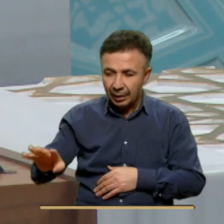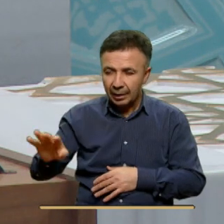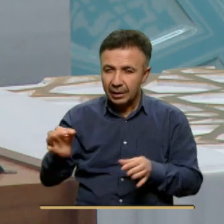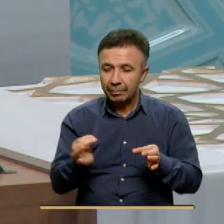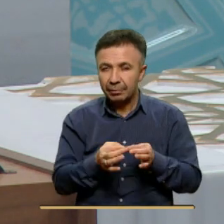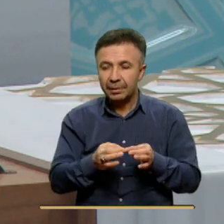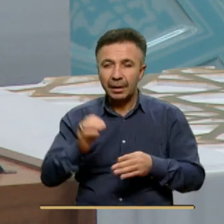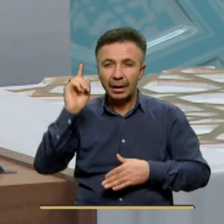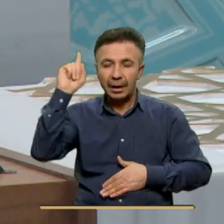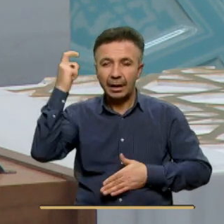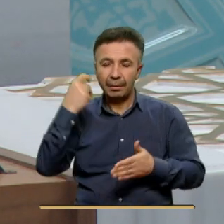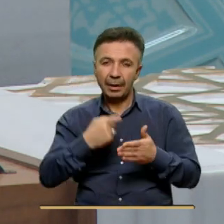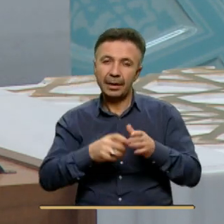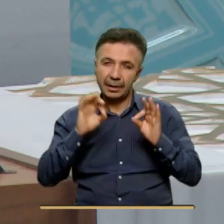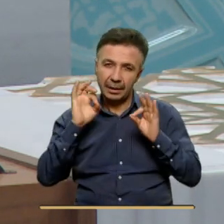mineşşeytanirracim.